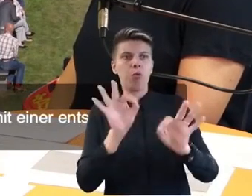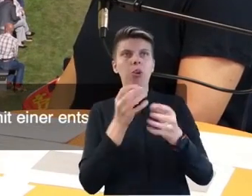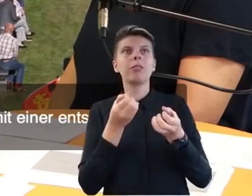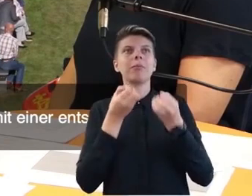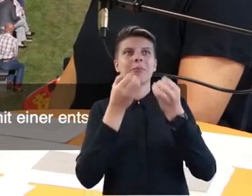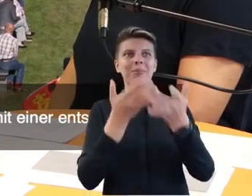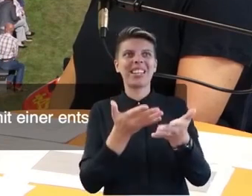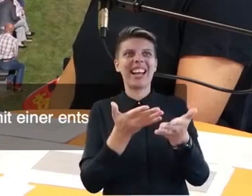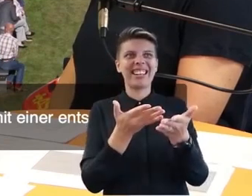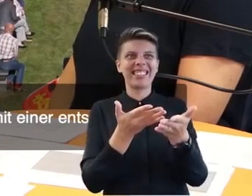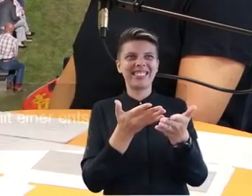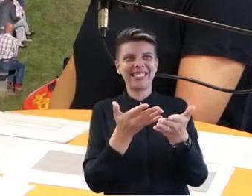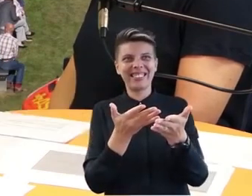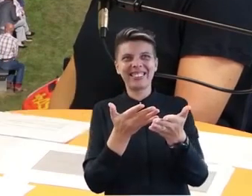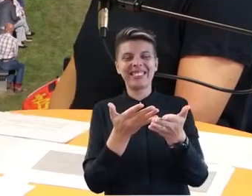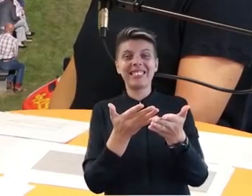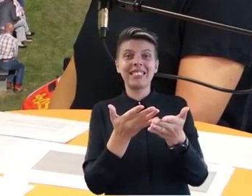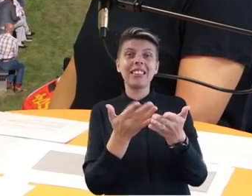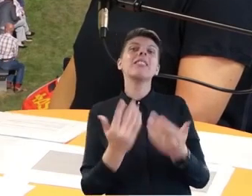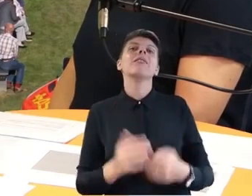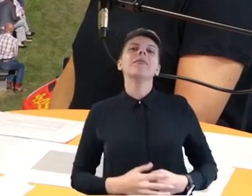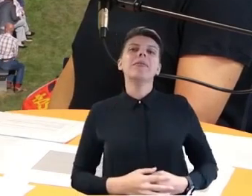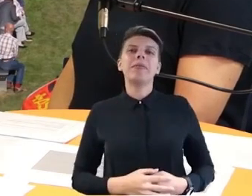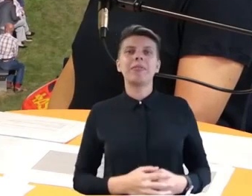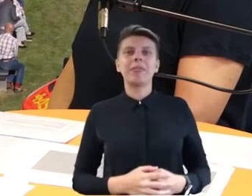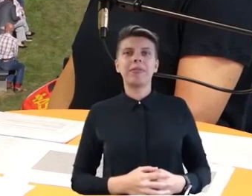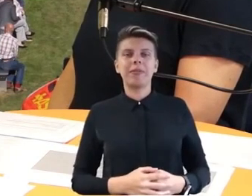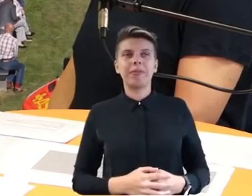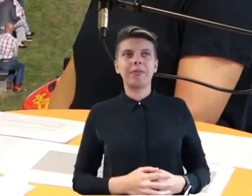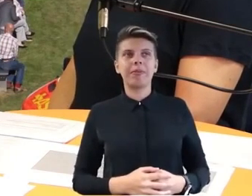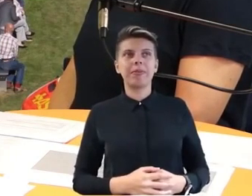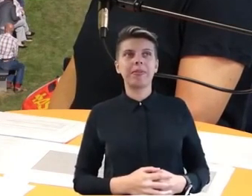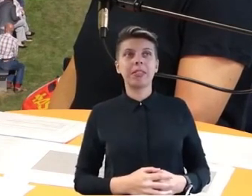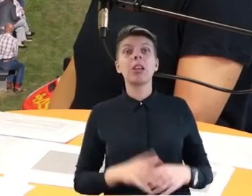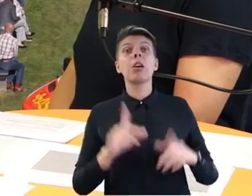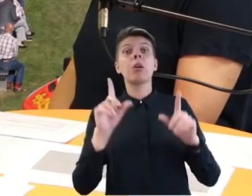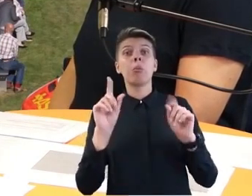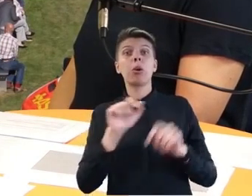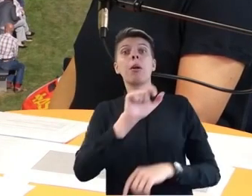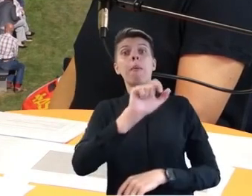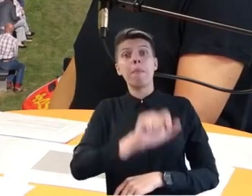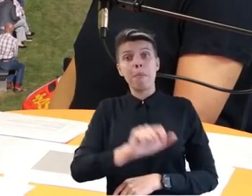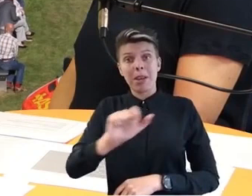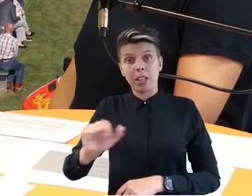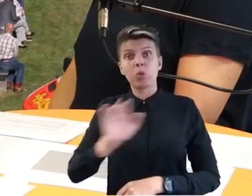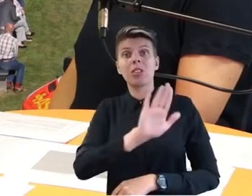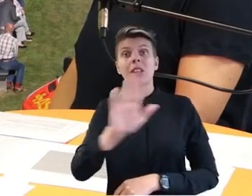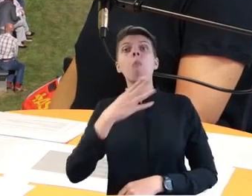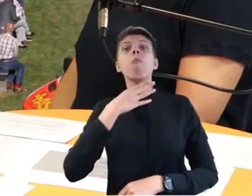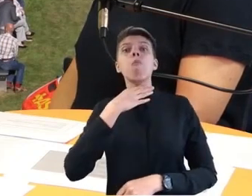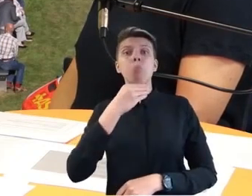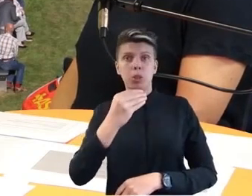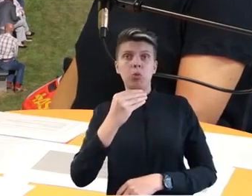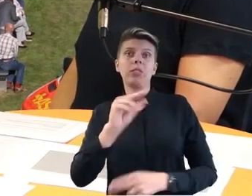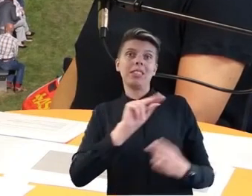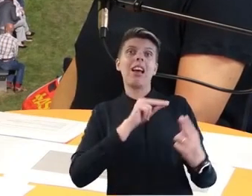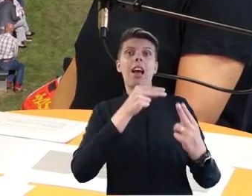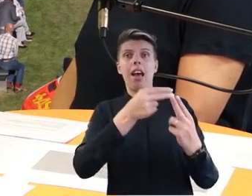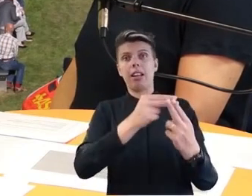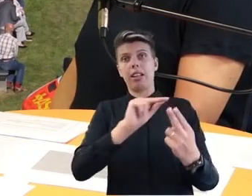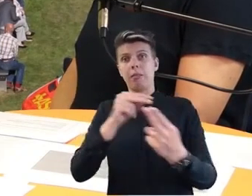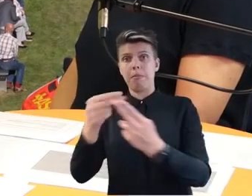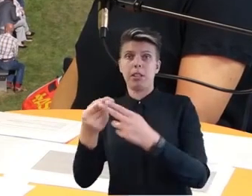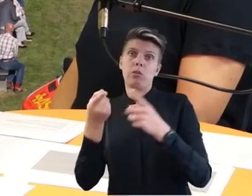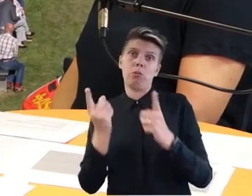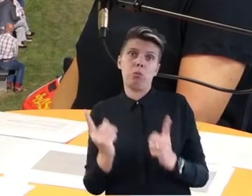ja das muss eben alles so gestaltet sein dass es den bedürfnissen der personen entspricht und dass die